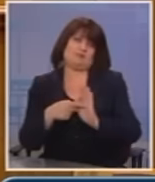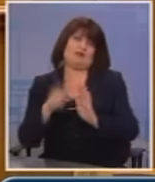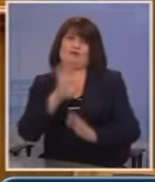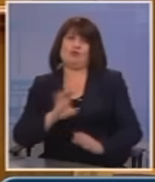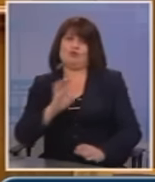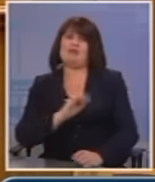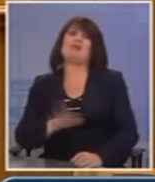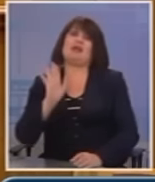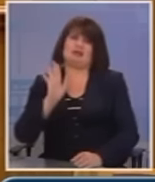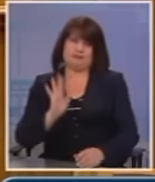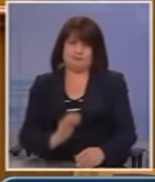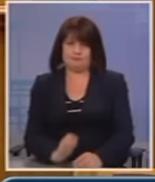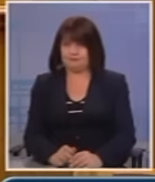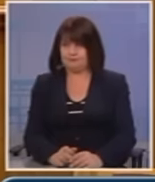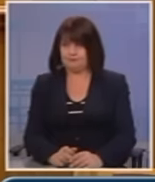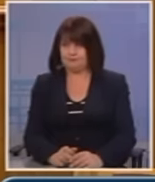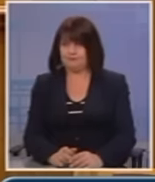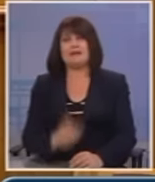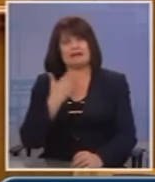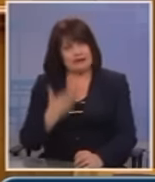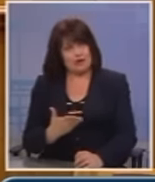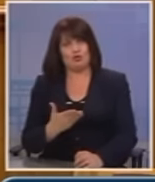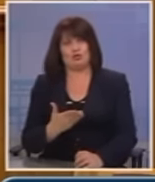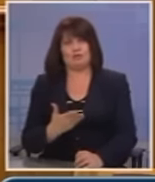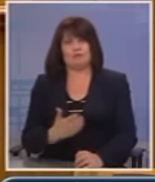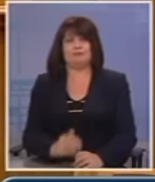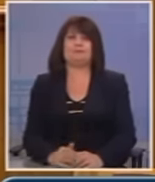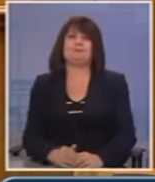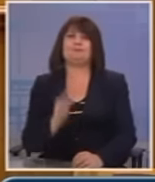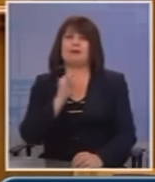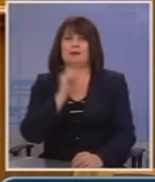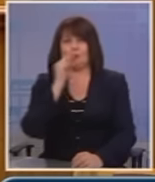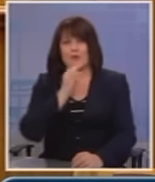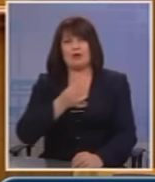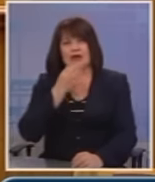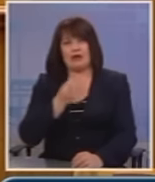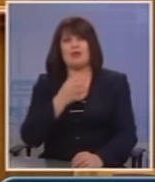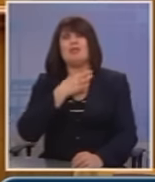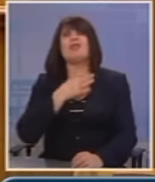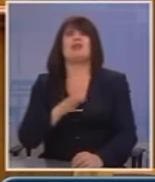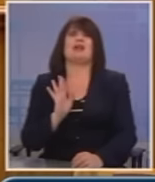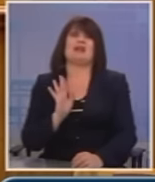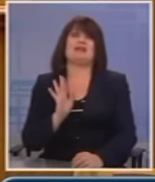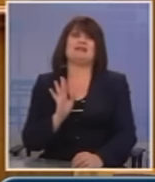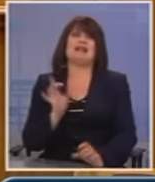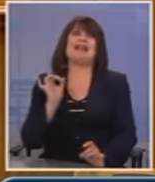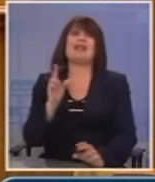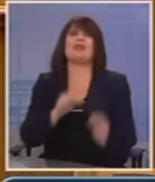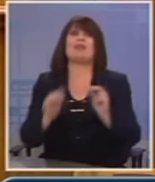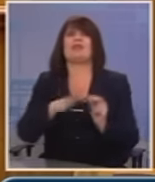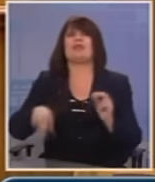εταίρους. Και κλείνω, κύριε Πρωθυπουργέ, λέγοντας δεν χρειάζεται κανένα